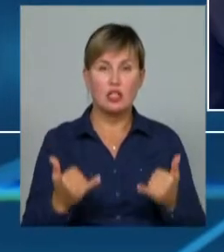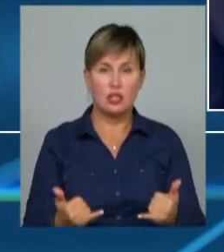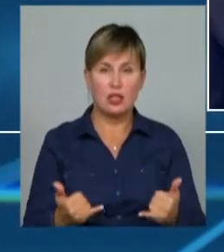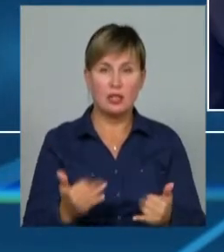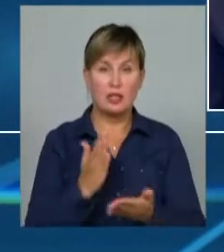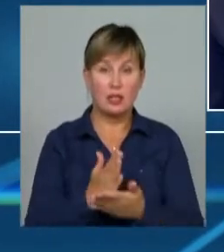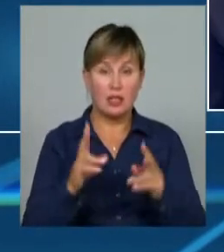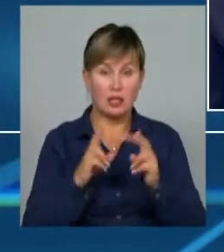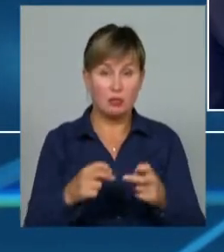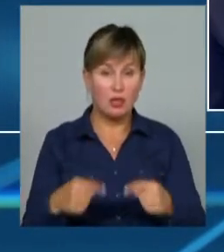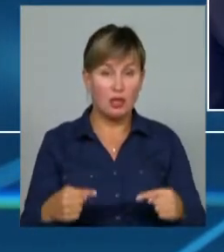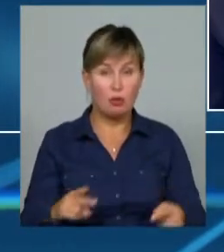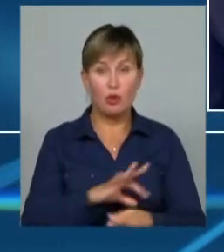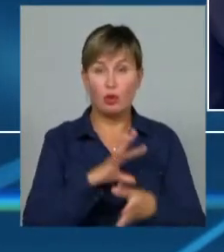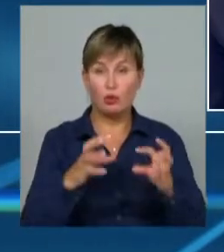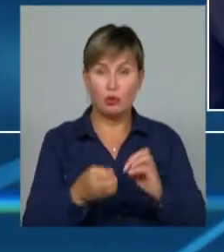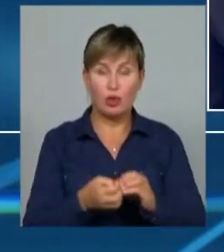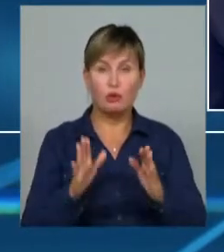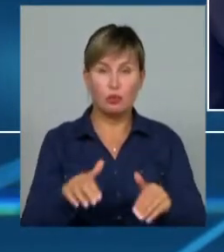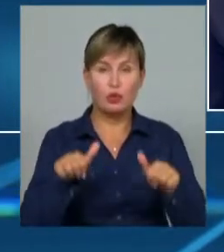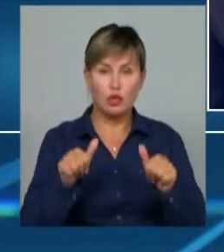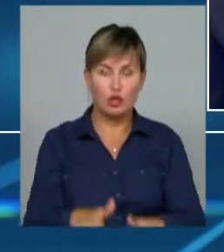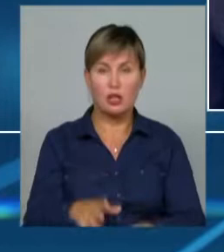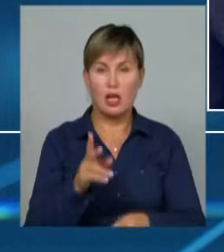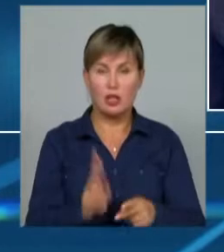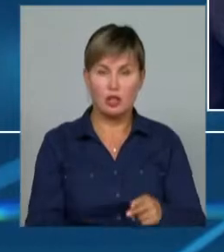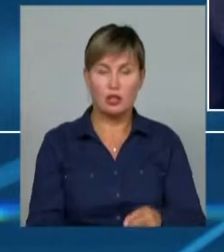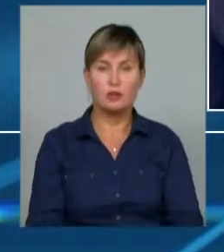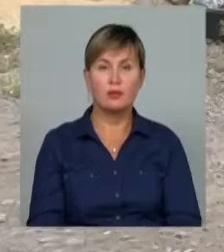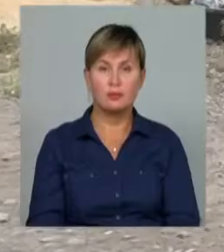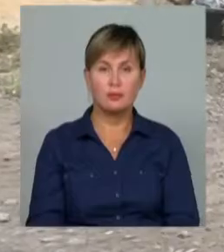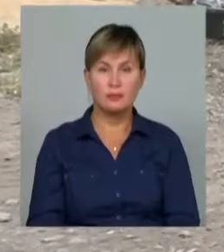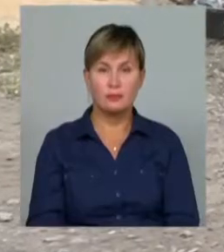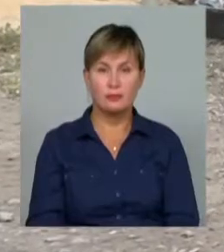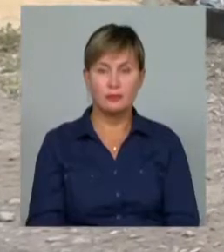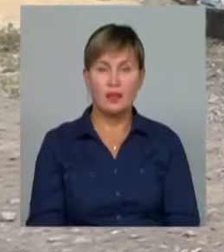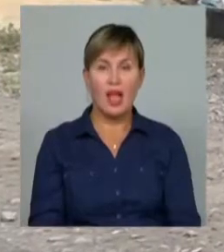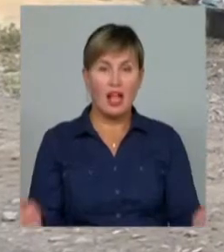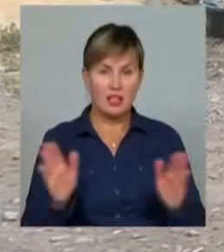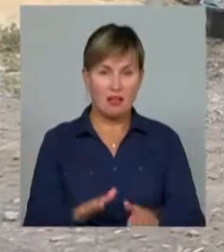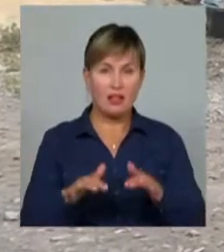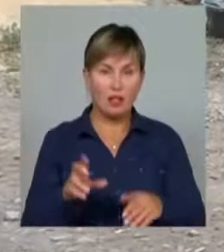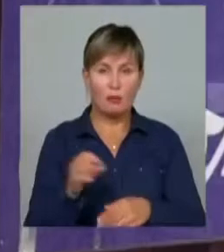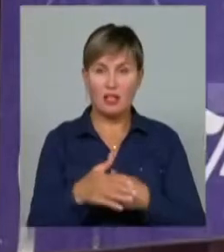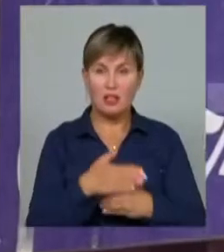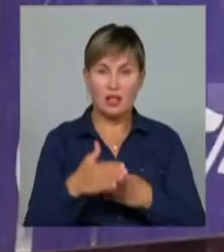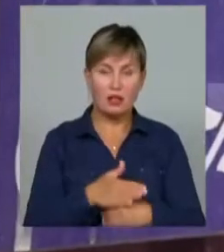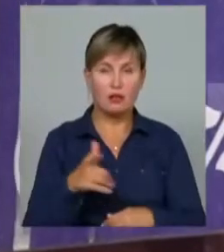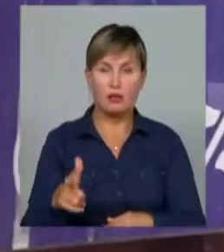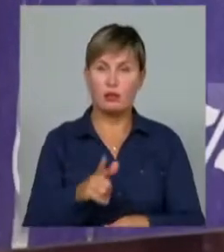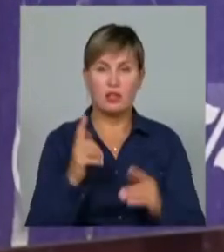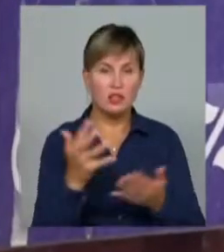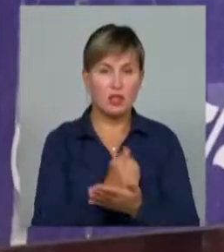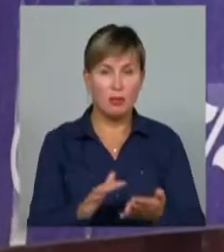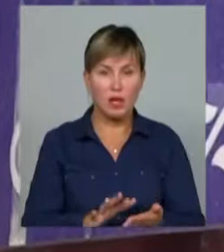ряд экспертиз, по результатам которых будет принято окончательное процессуальное решение. Оставлять дело безнаказанным Сания не намерена. В